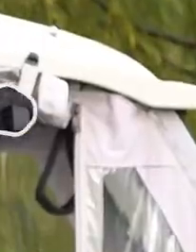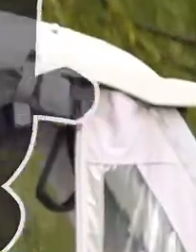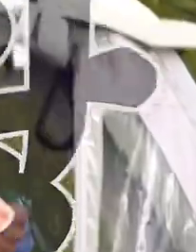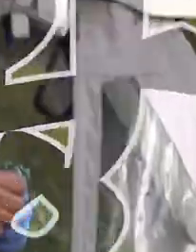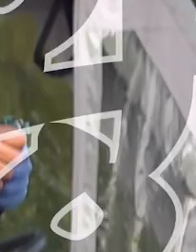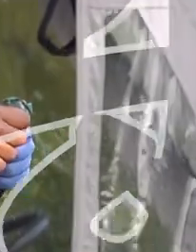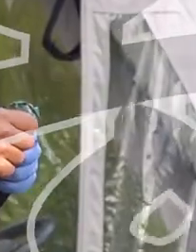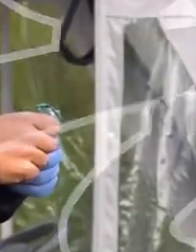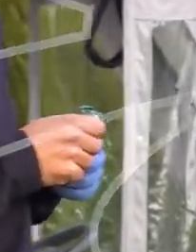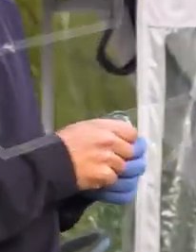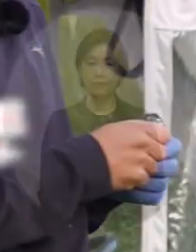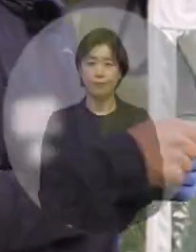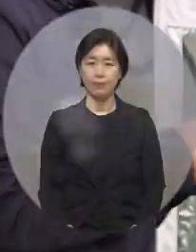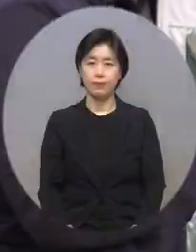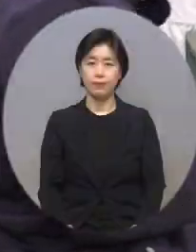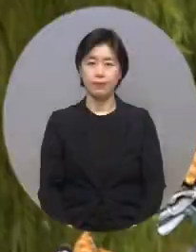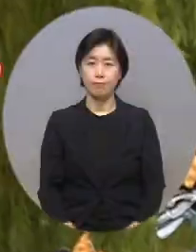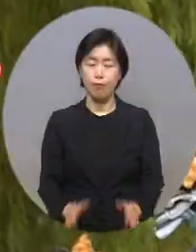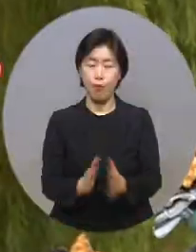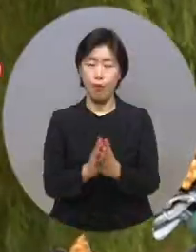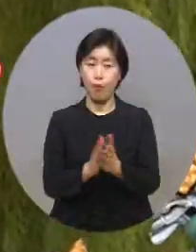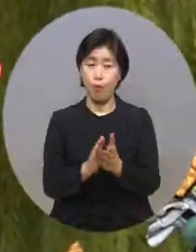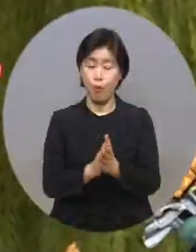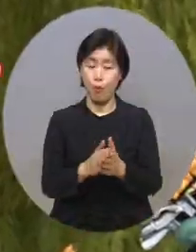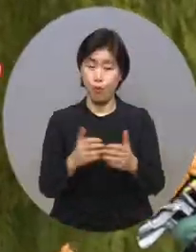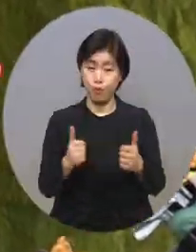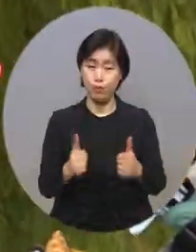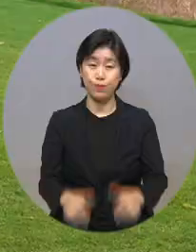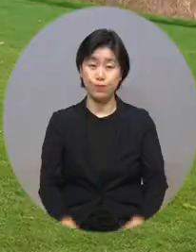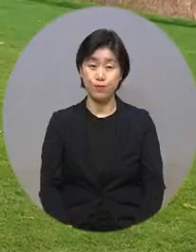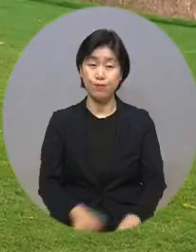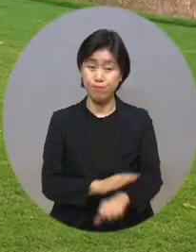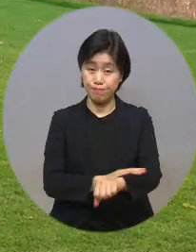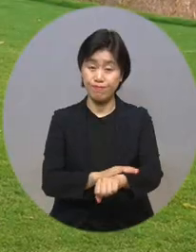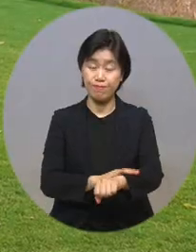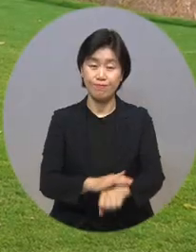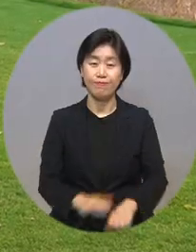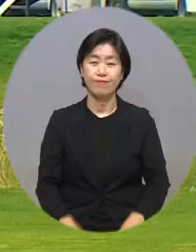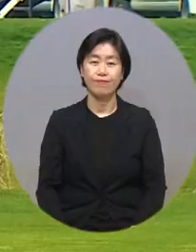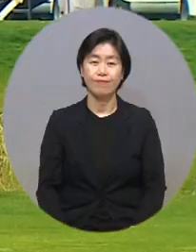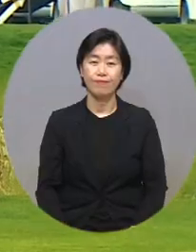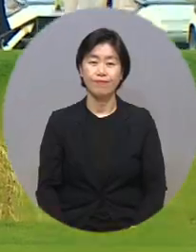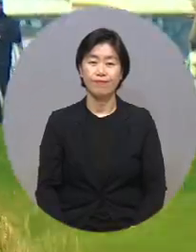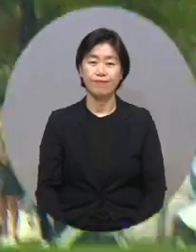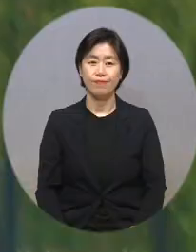우와. 좋아 좋아. 나이스.